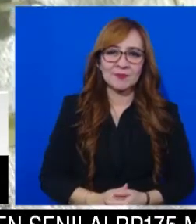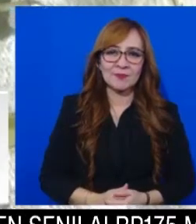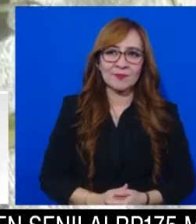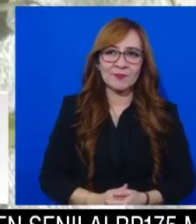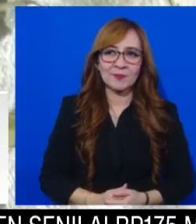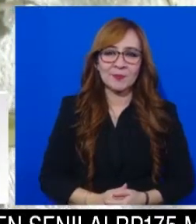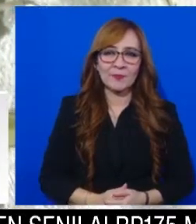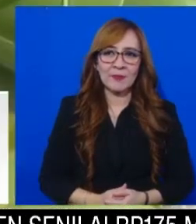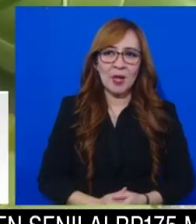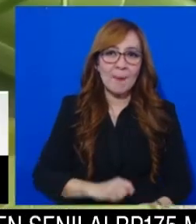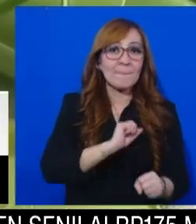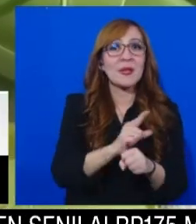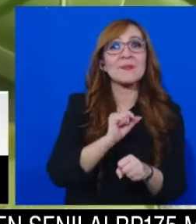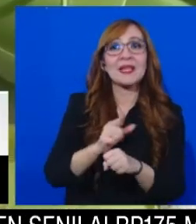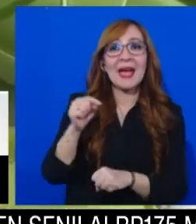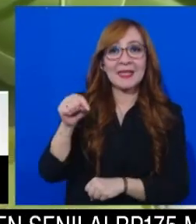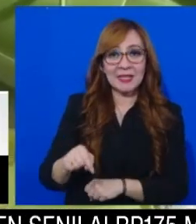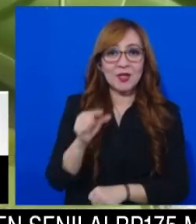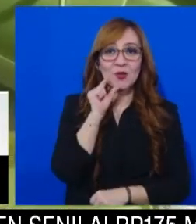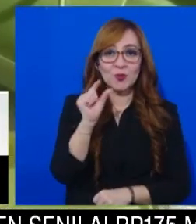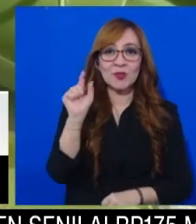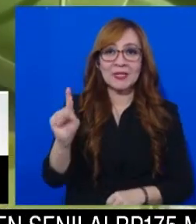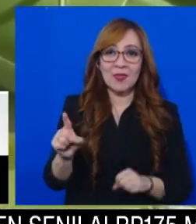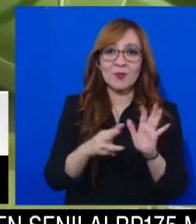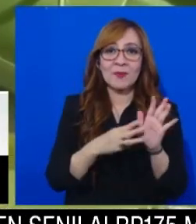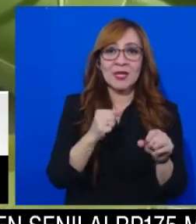Perburuan selongsong ketupat ini hanya berlangsung selama sepekan seiring